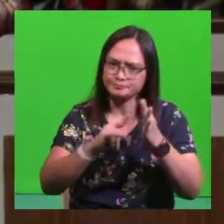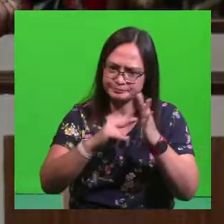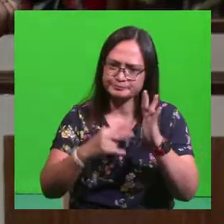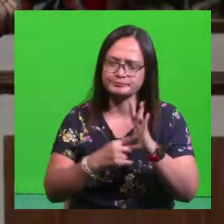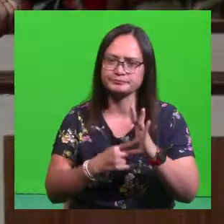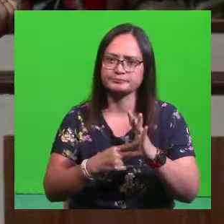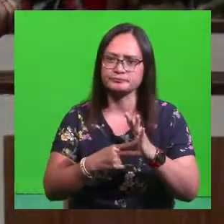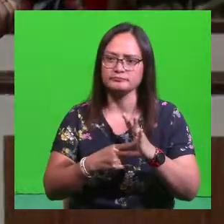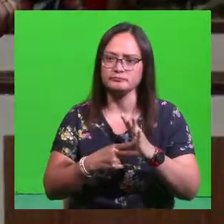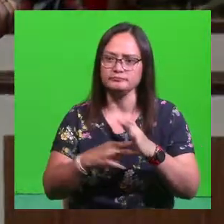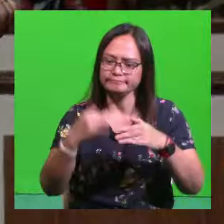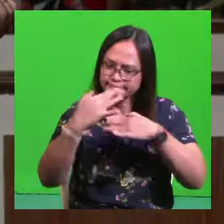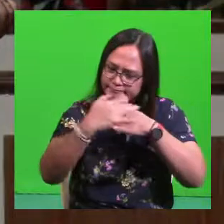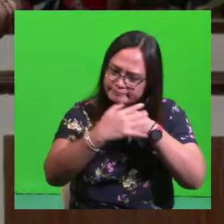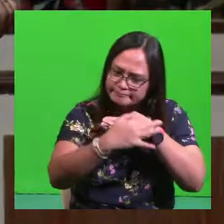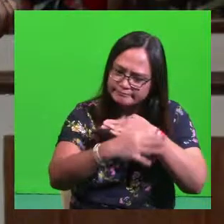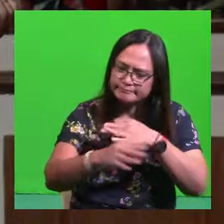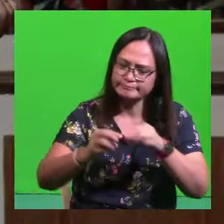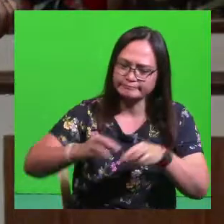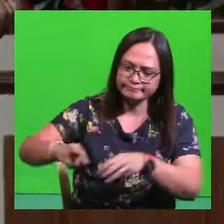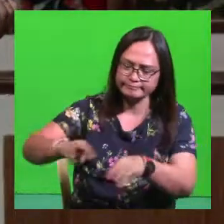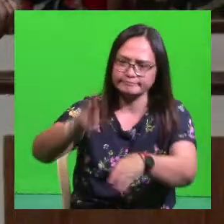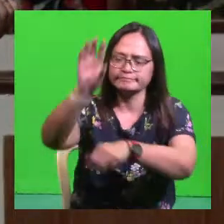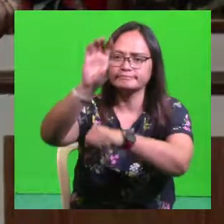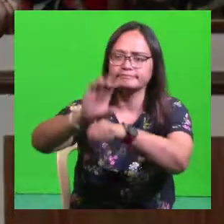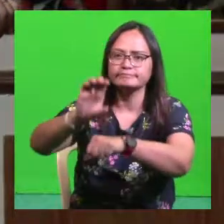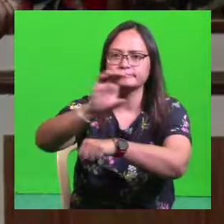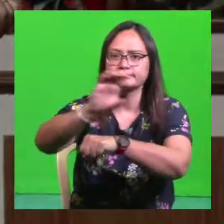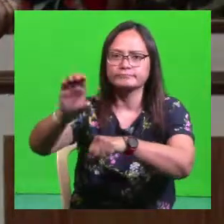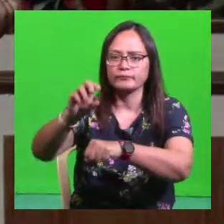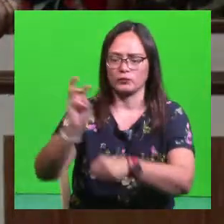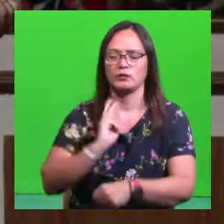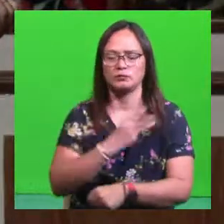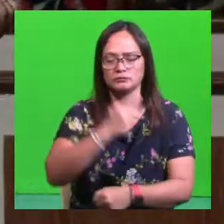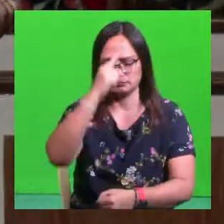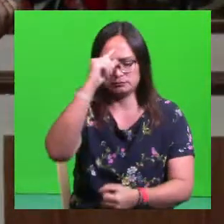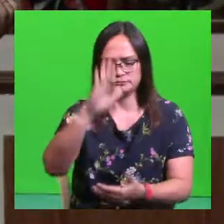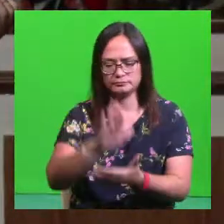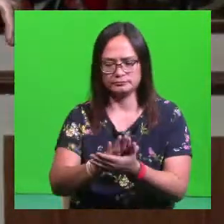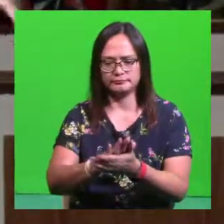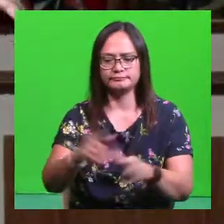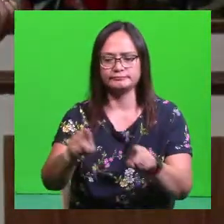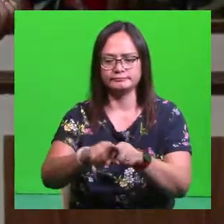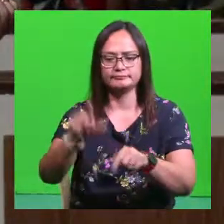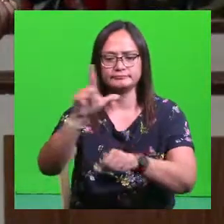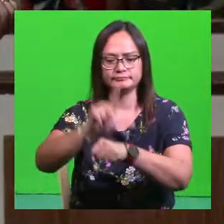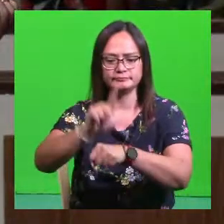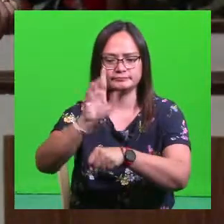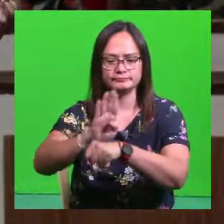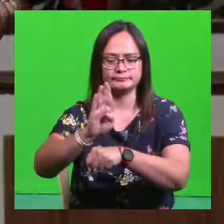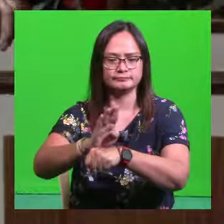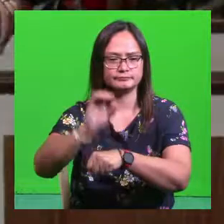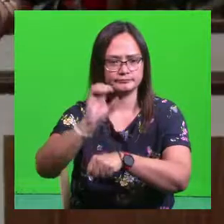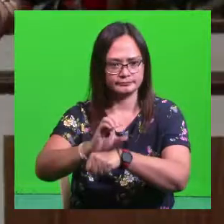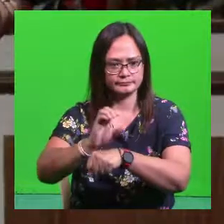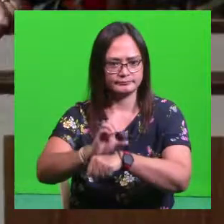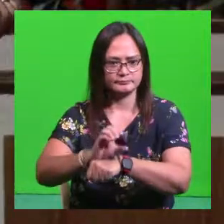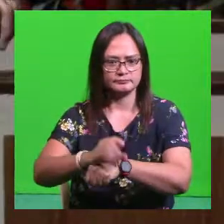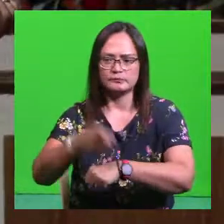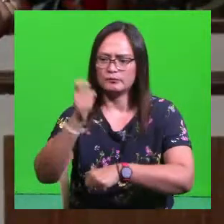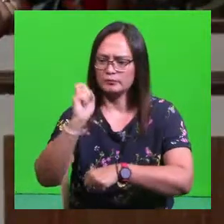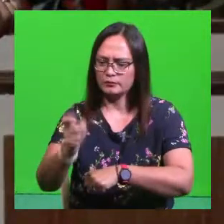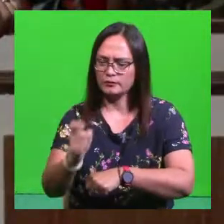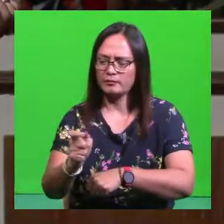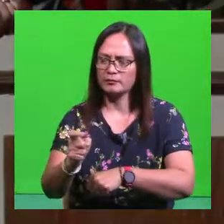Naniniwala po tayo bilang Lighthouse Bible Baptist Church na kinakailangang bumuhos ang dugo ni Kristo sa krus ng Kalbaryo.